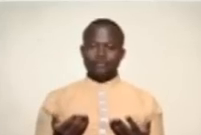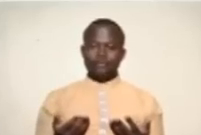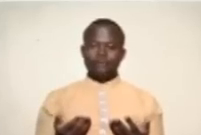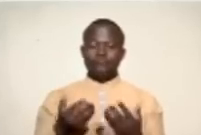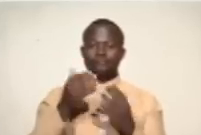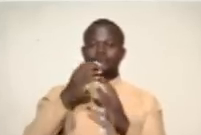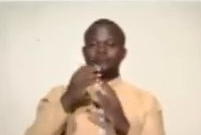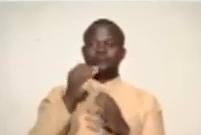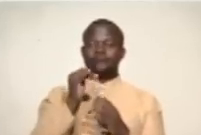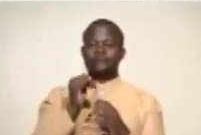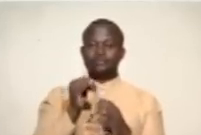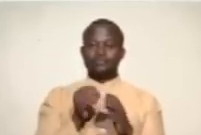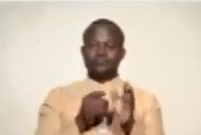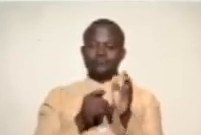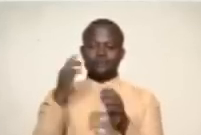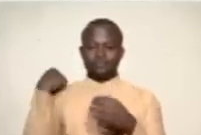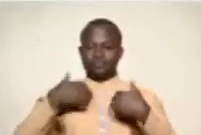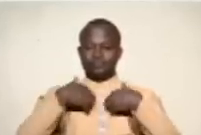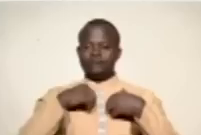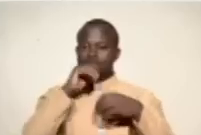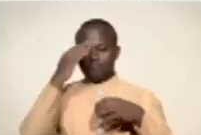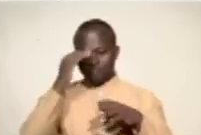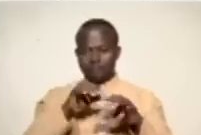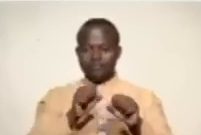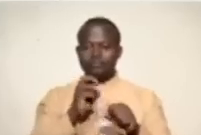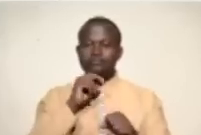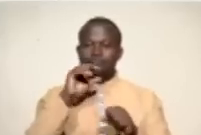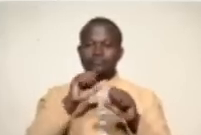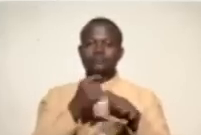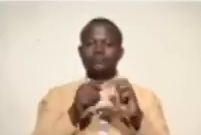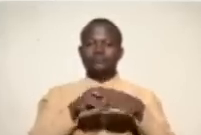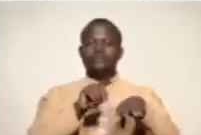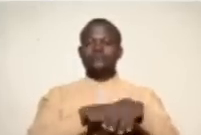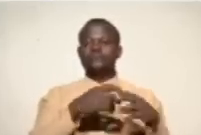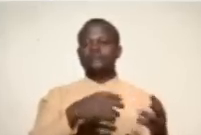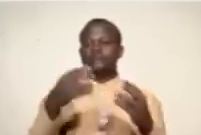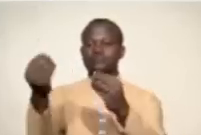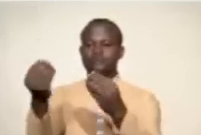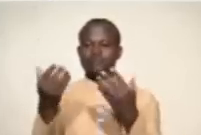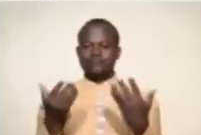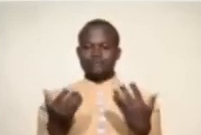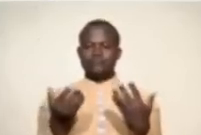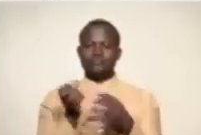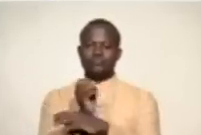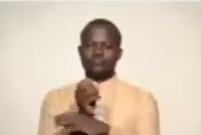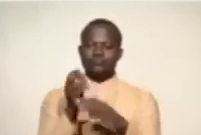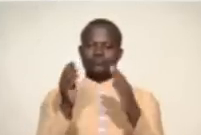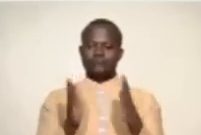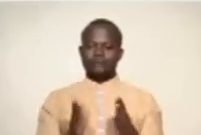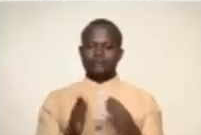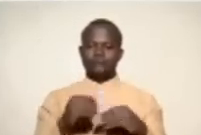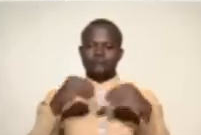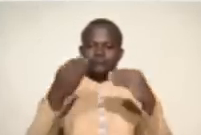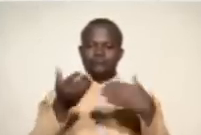Uwo ni umuveterineri, ntazi niba yarafashe cyangwa itarafata, ariko igihe kiramutwaye. Ni inama rero ngiye mba